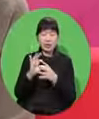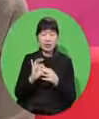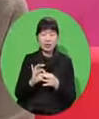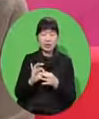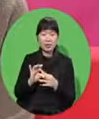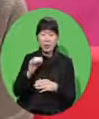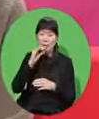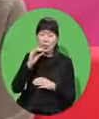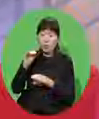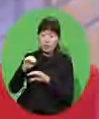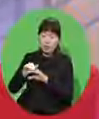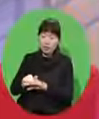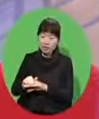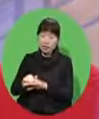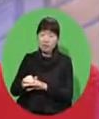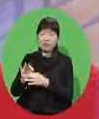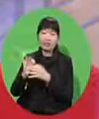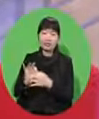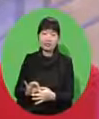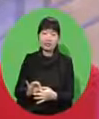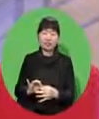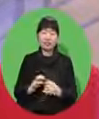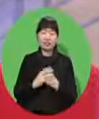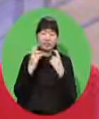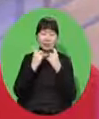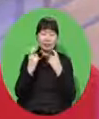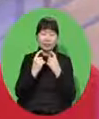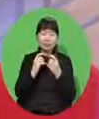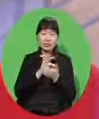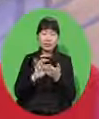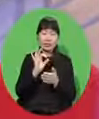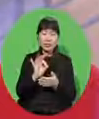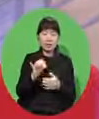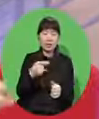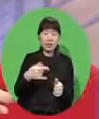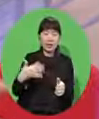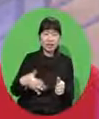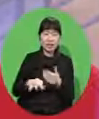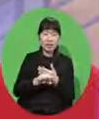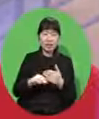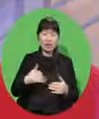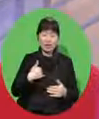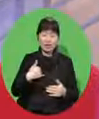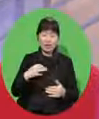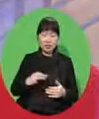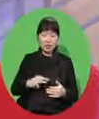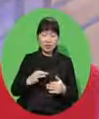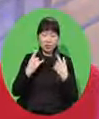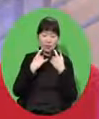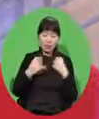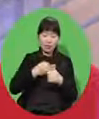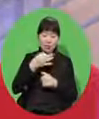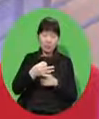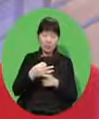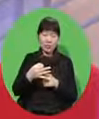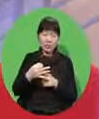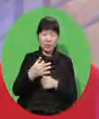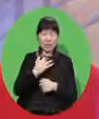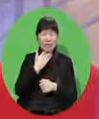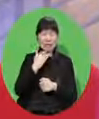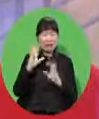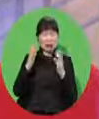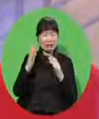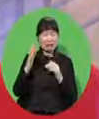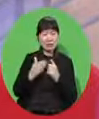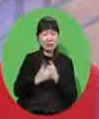계속 보통 그 아직 용돈 교육을 시작하지 않으신 부모님들은 네. 우리 아이는 용돈을 주기엔 아직 이르다라던가 한번 주면